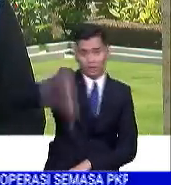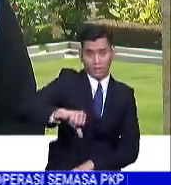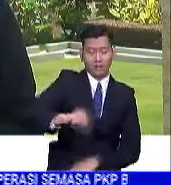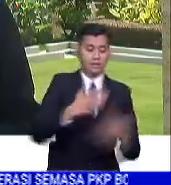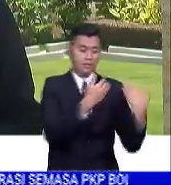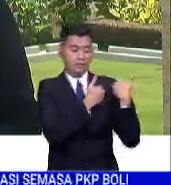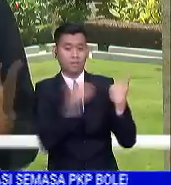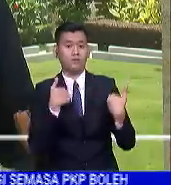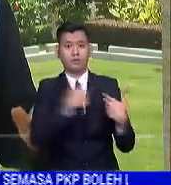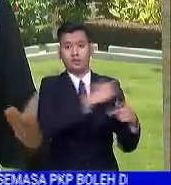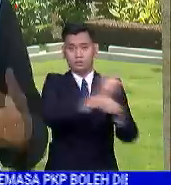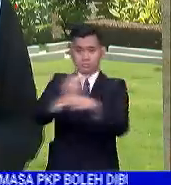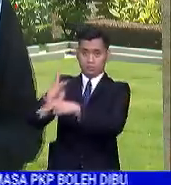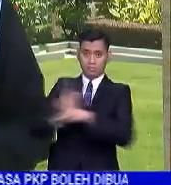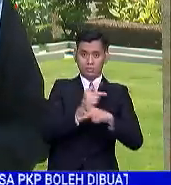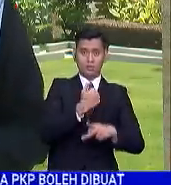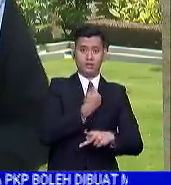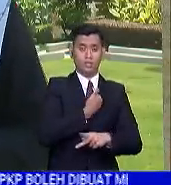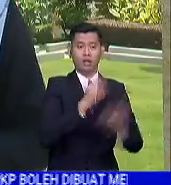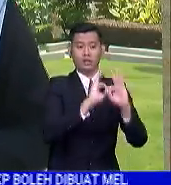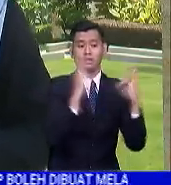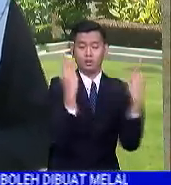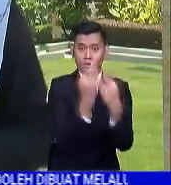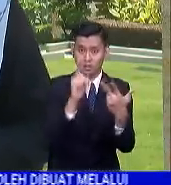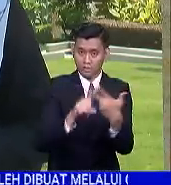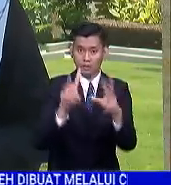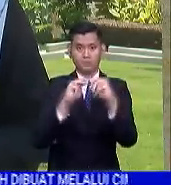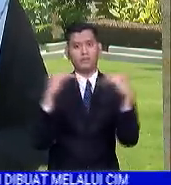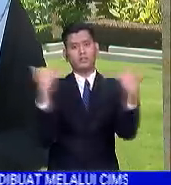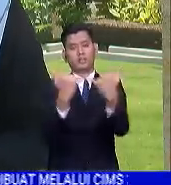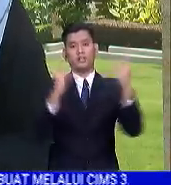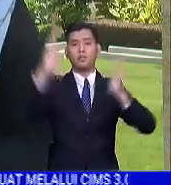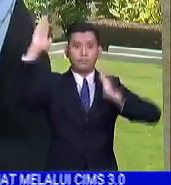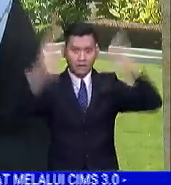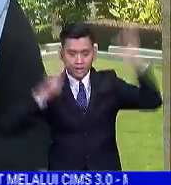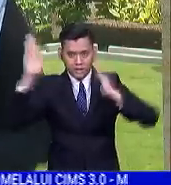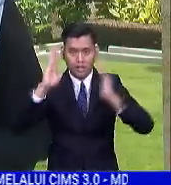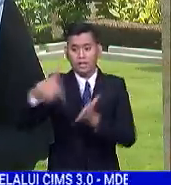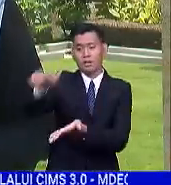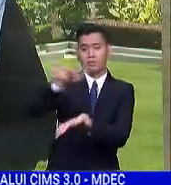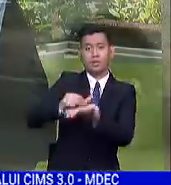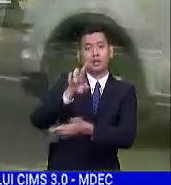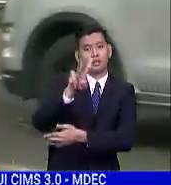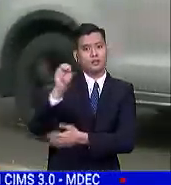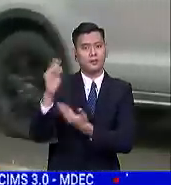untuk menjaga diri, keluarga, masyarakat dan negara. Farhana Azwani Ismail, RTM.